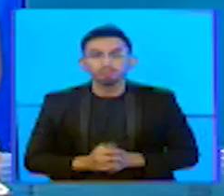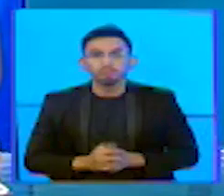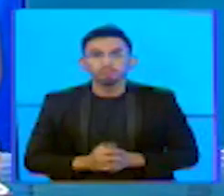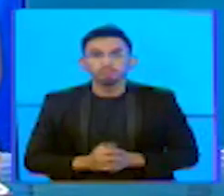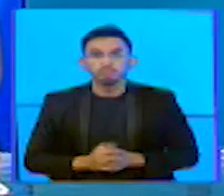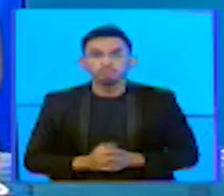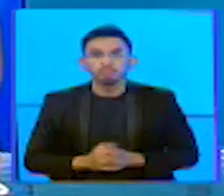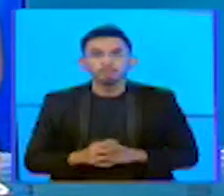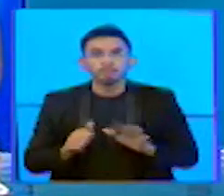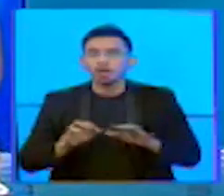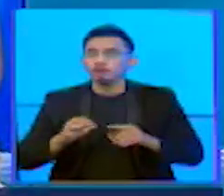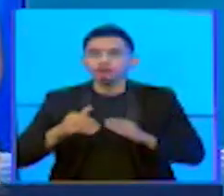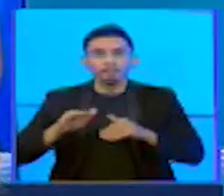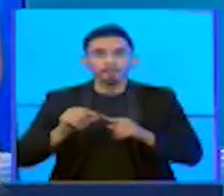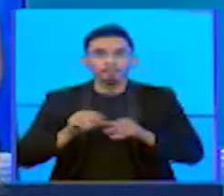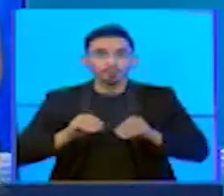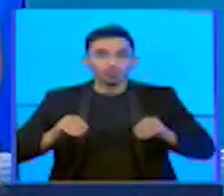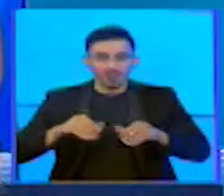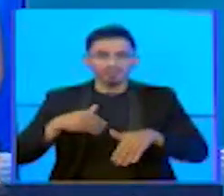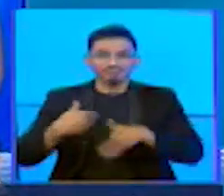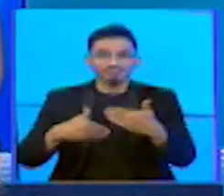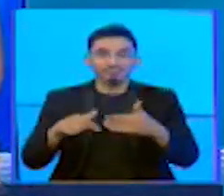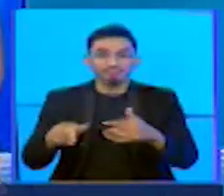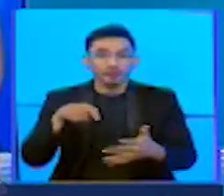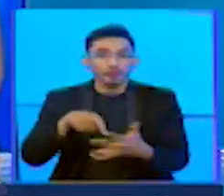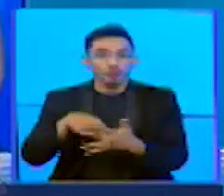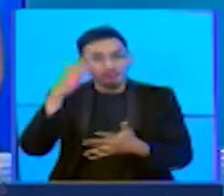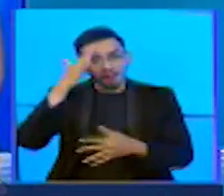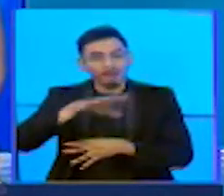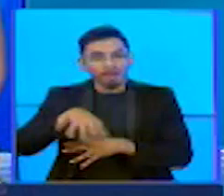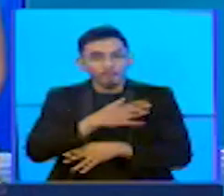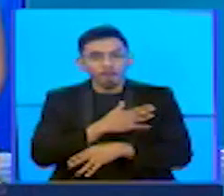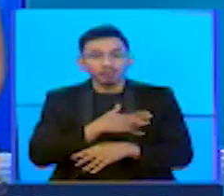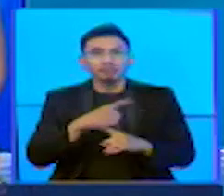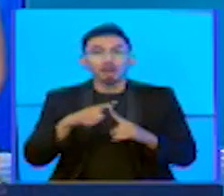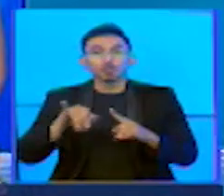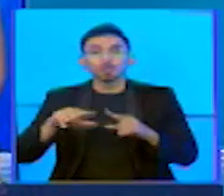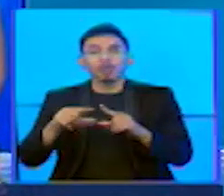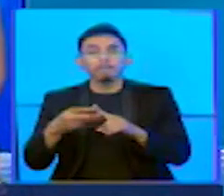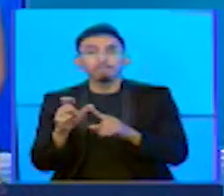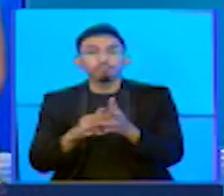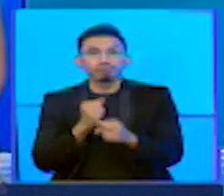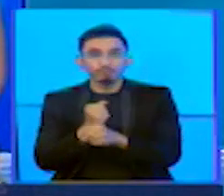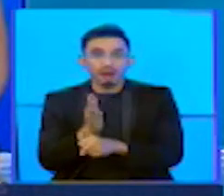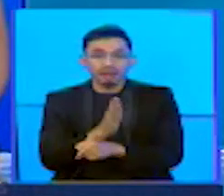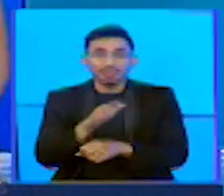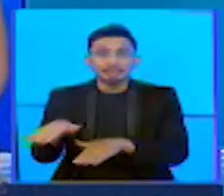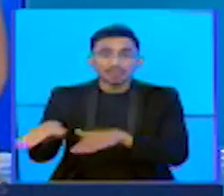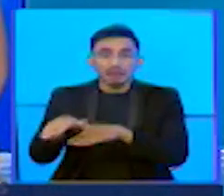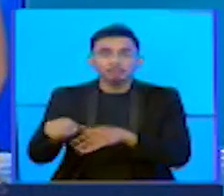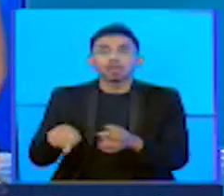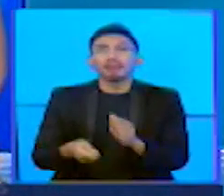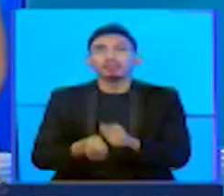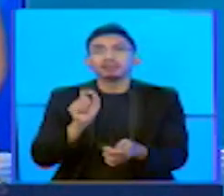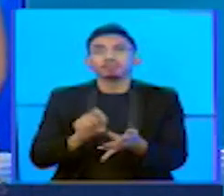pemirsa lebih dari 600 petugas penyelenggara Pilkada di Kabupaten Tanjung Jabung Barat Jambi menjalani rapid test massal dari